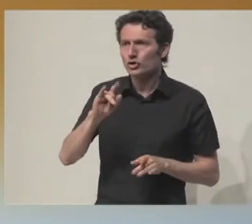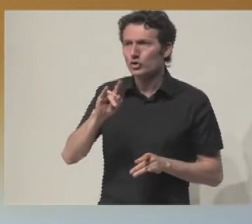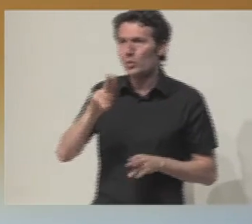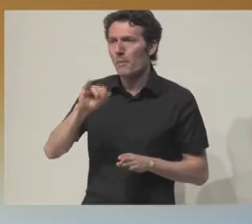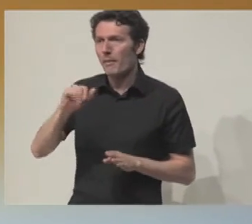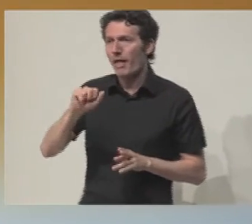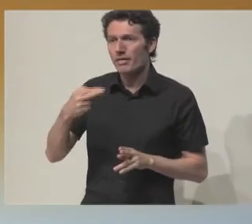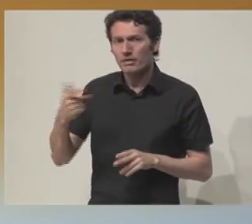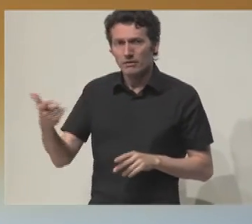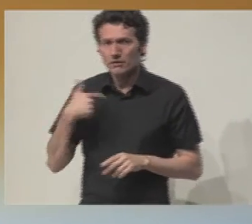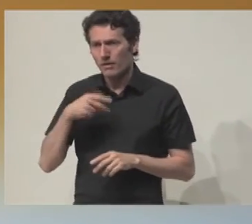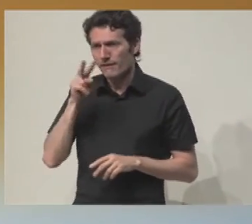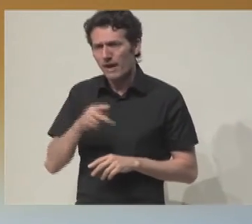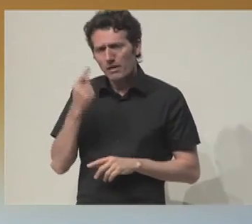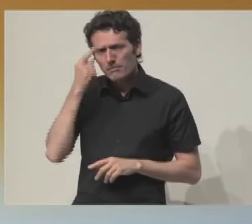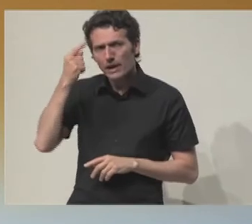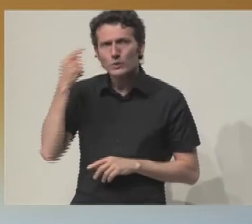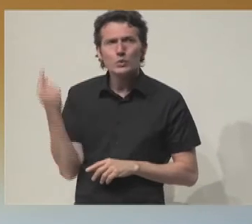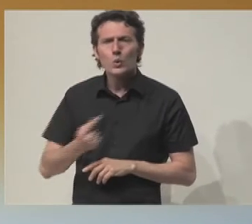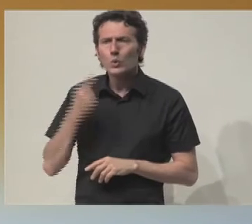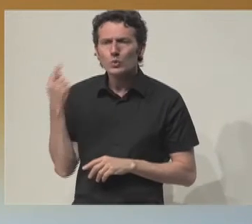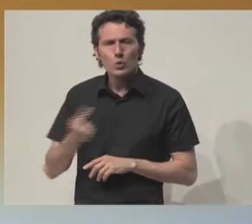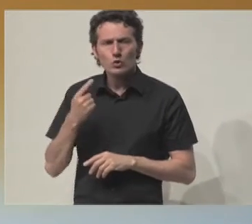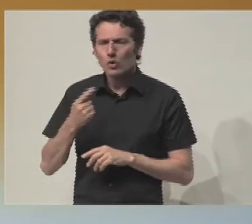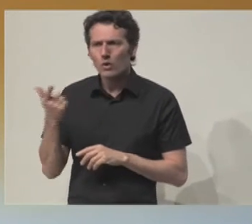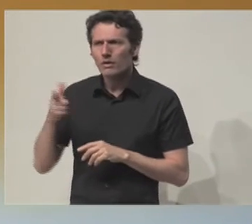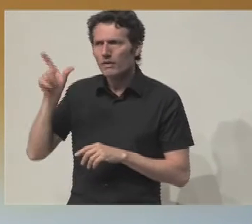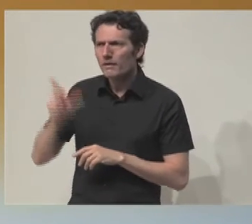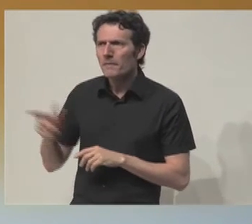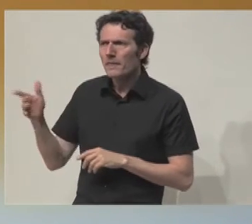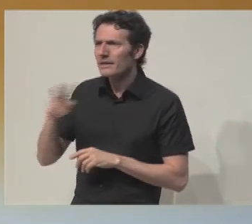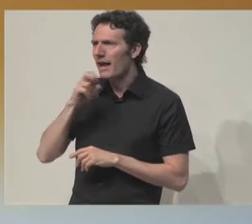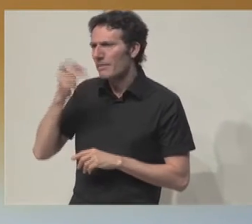je pense toujours au proche orient